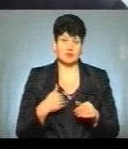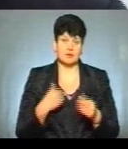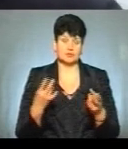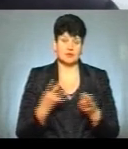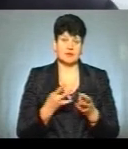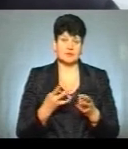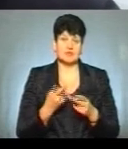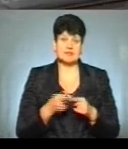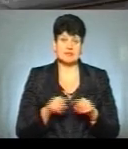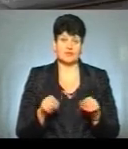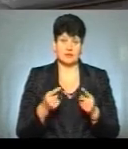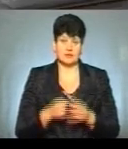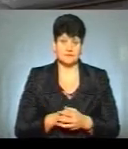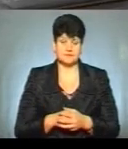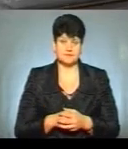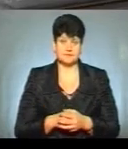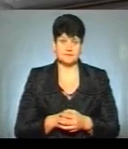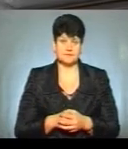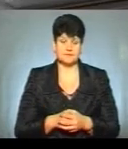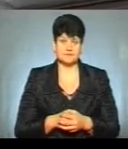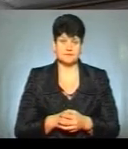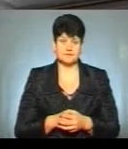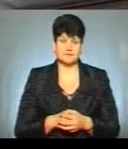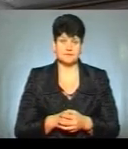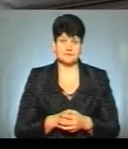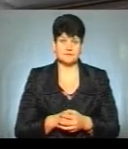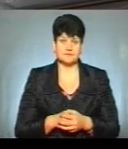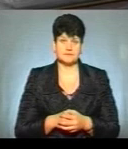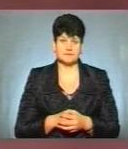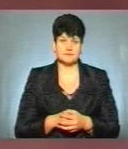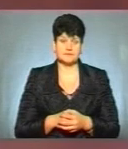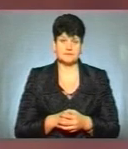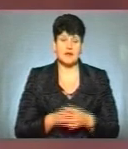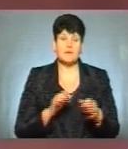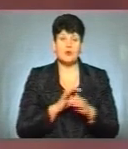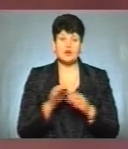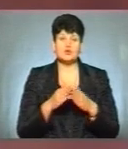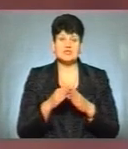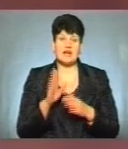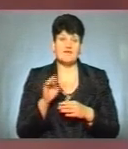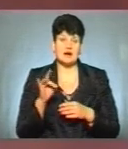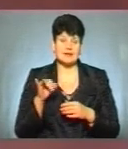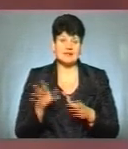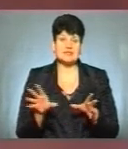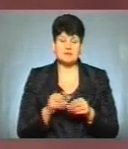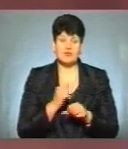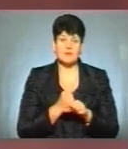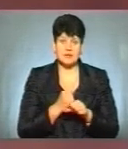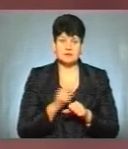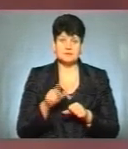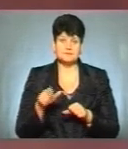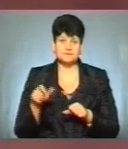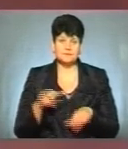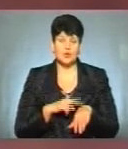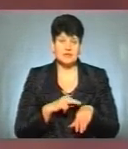нам потрібно це створити. Анжела Шова, Марта Журавель. Новини на Суспільному. Тернопіль. Проєкт «Сусідська варта» – це співпраця поліцейських